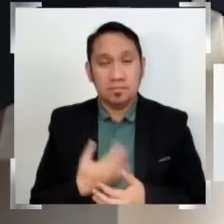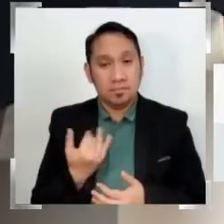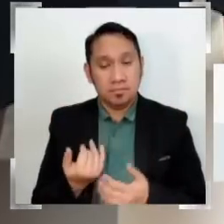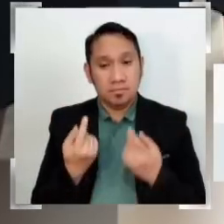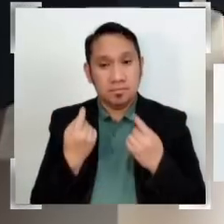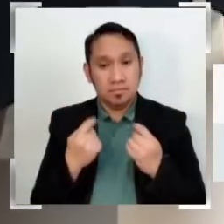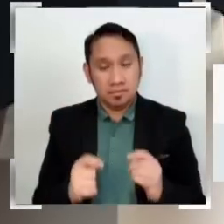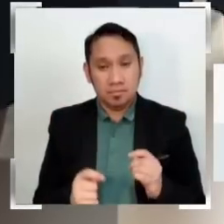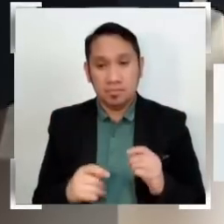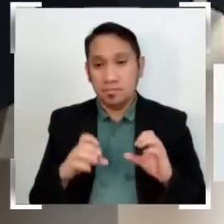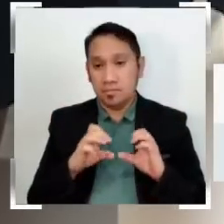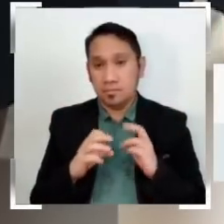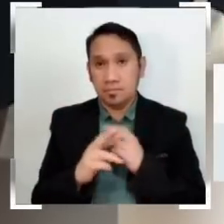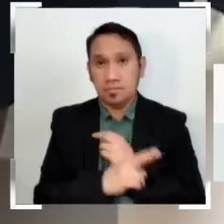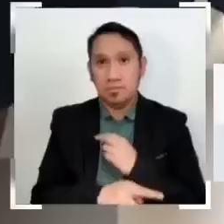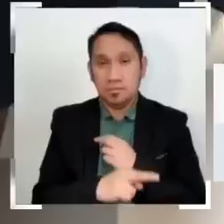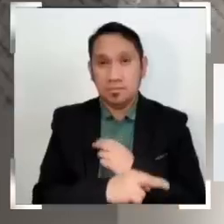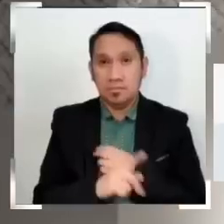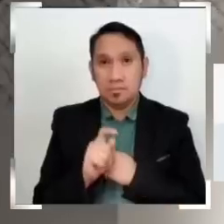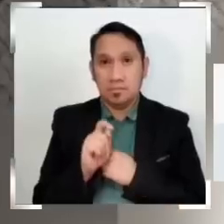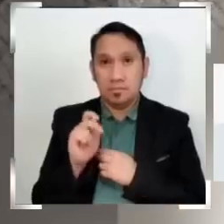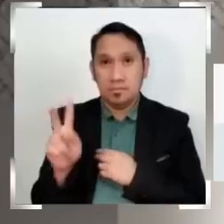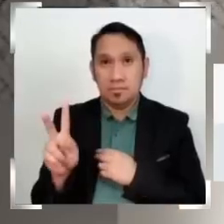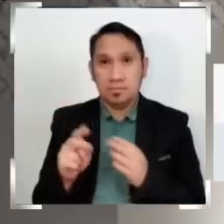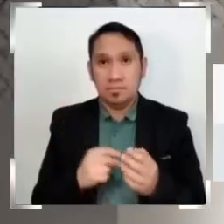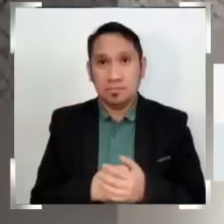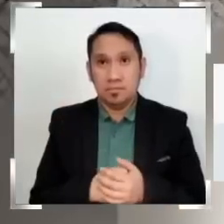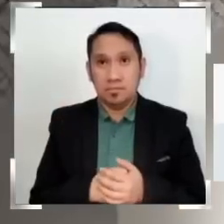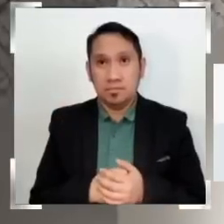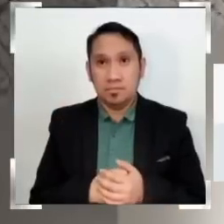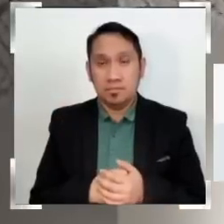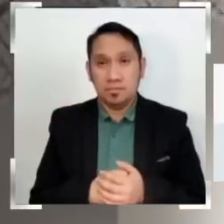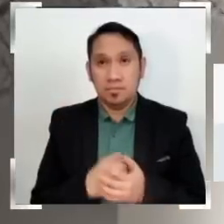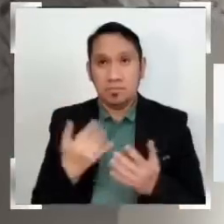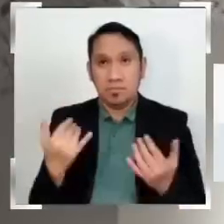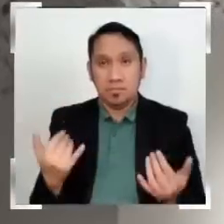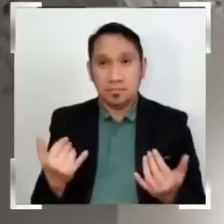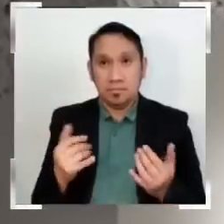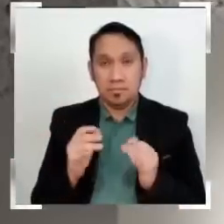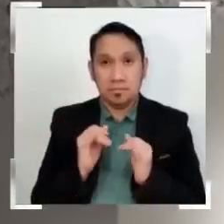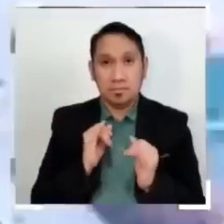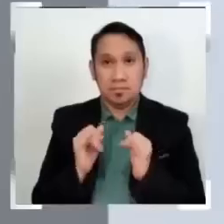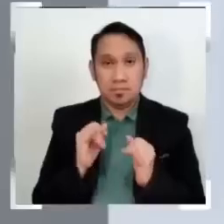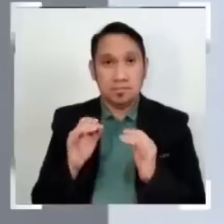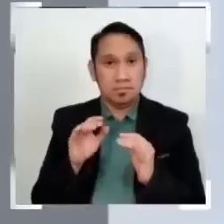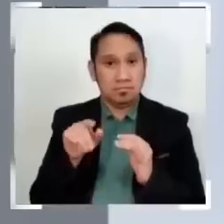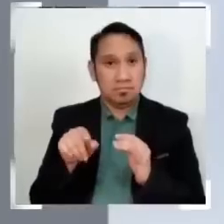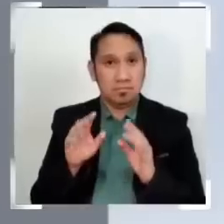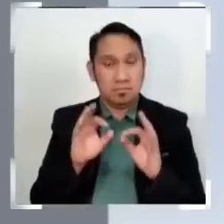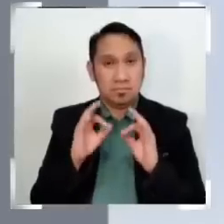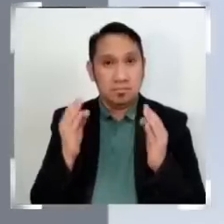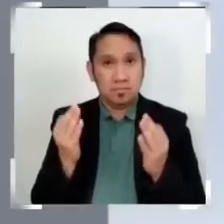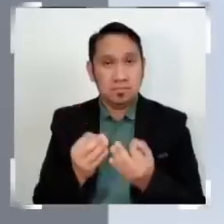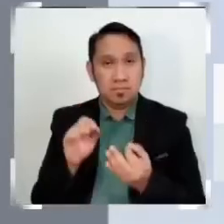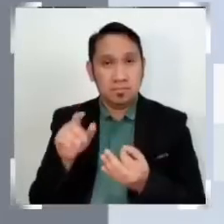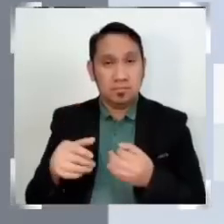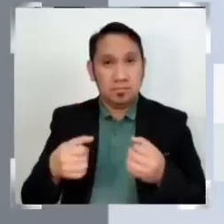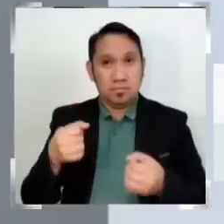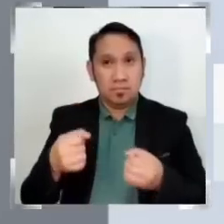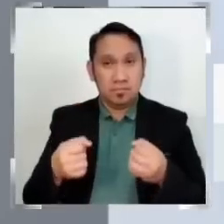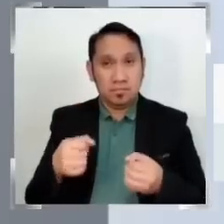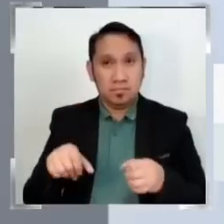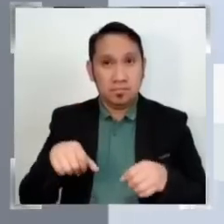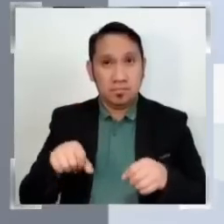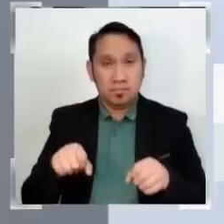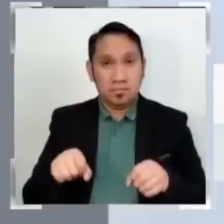GMA Regional TV, Balitang Southern Tagalog, na makuha ang pahayag ng pamilya ng rider. Nasawi rin ang isang rider